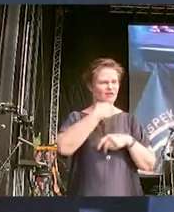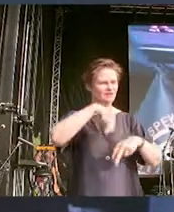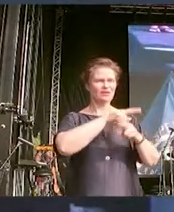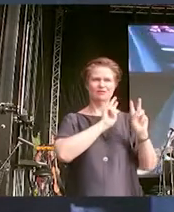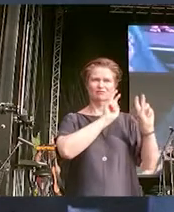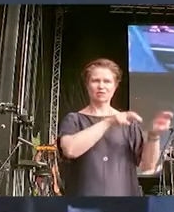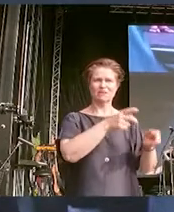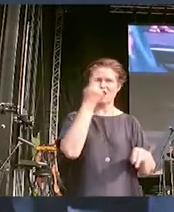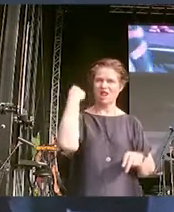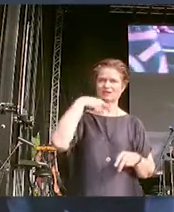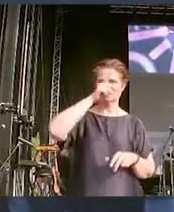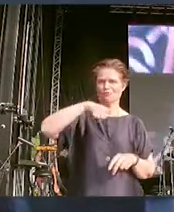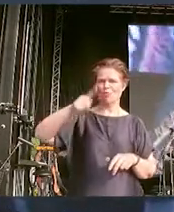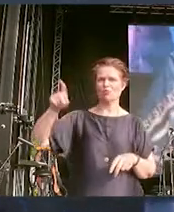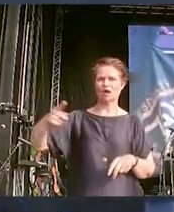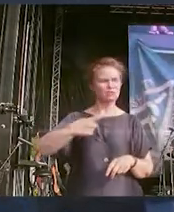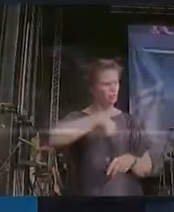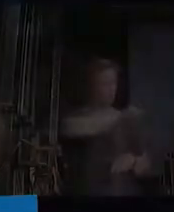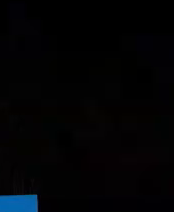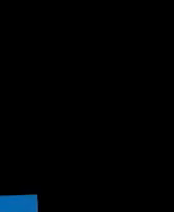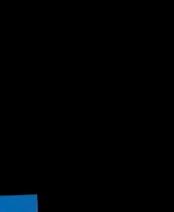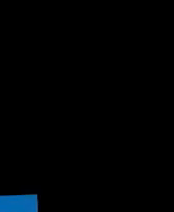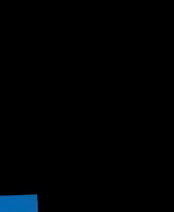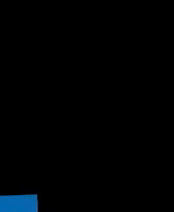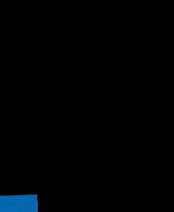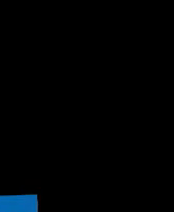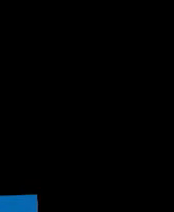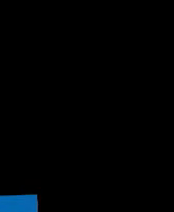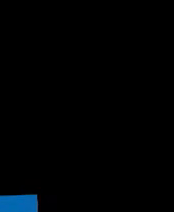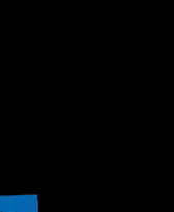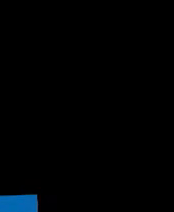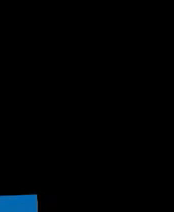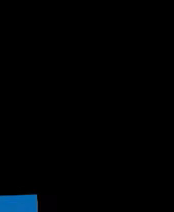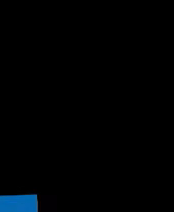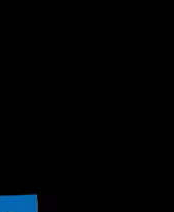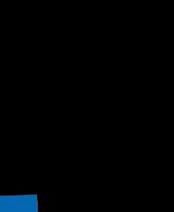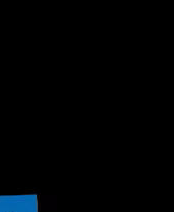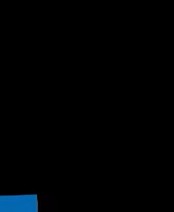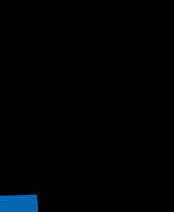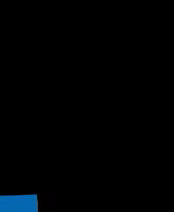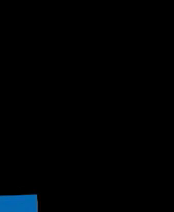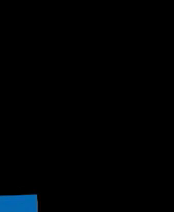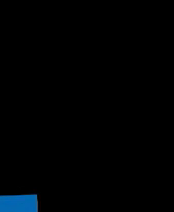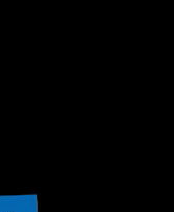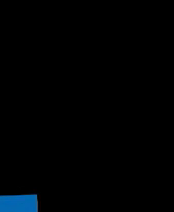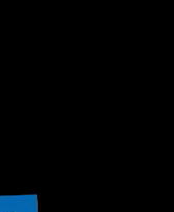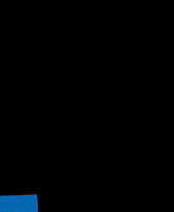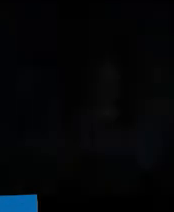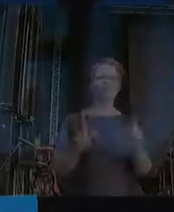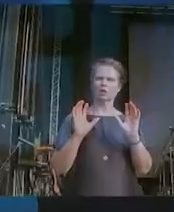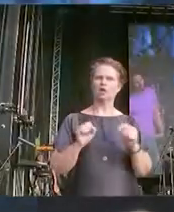letzten Monaten durch unsere Gemeinsamkeit, durch unsere Unteilbarkeit beachtenswerte Erfolge verbuchen